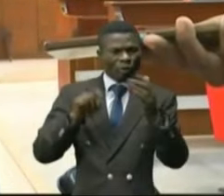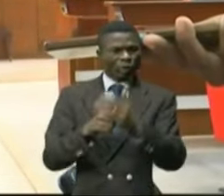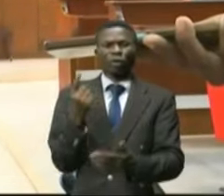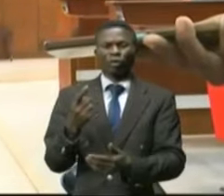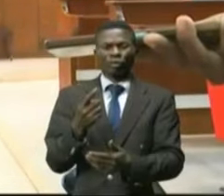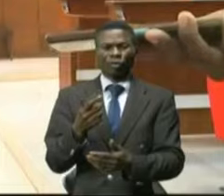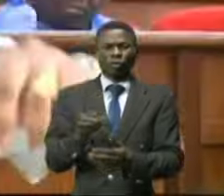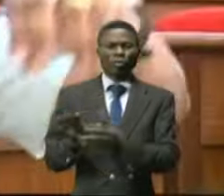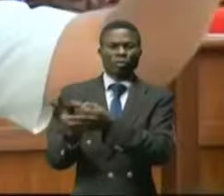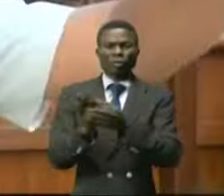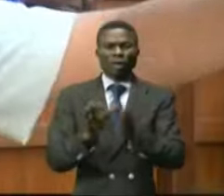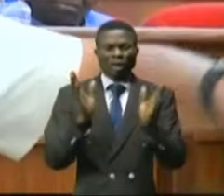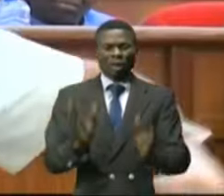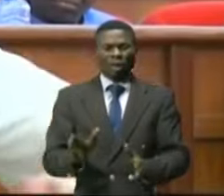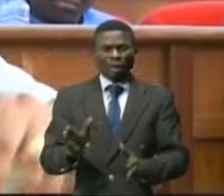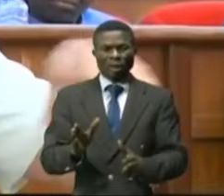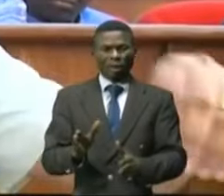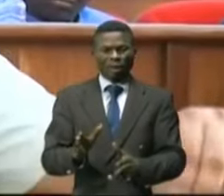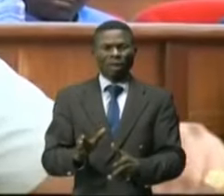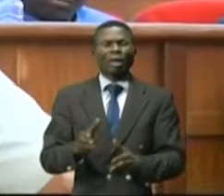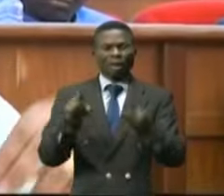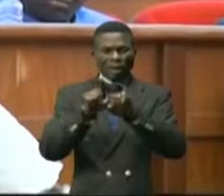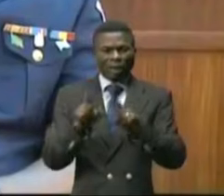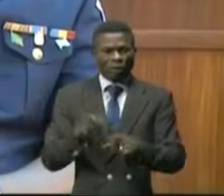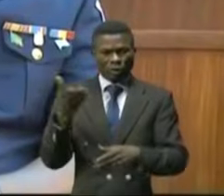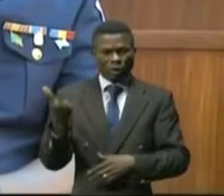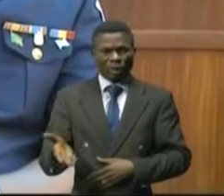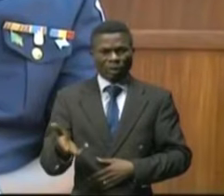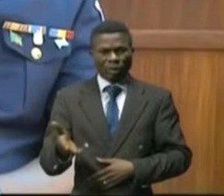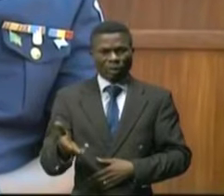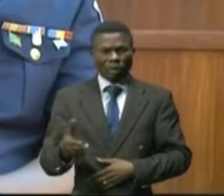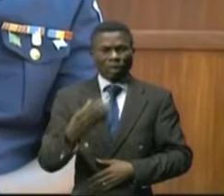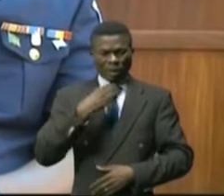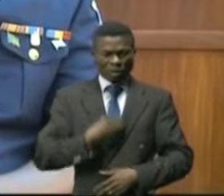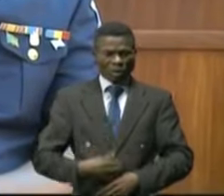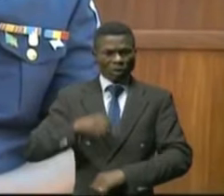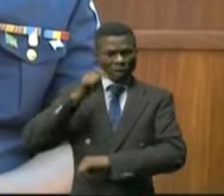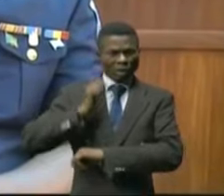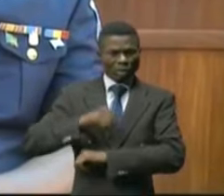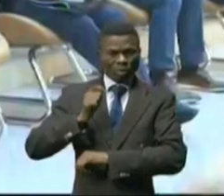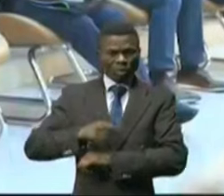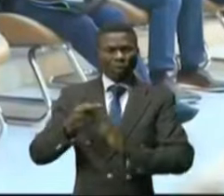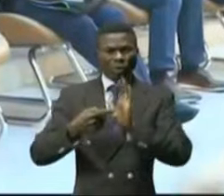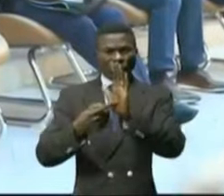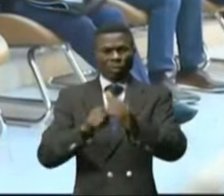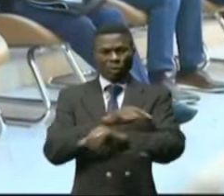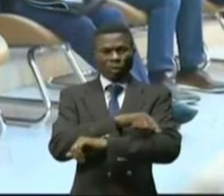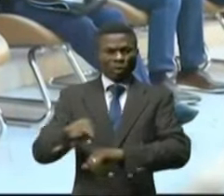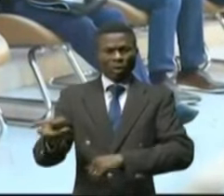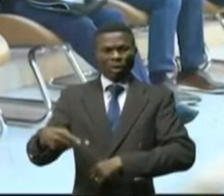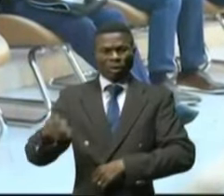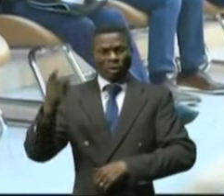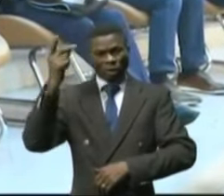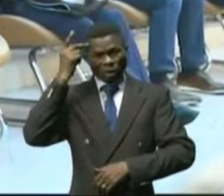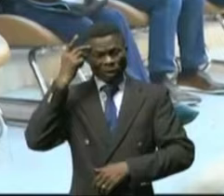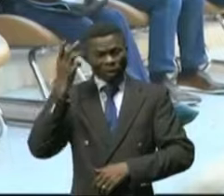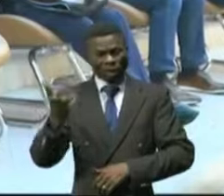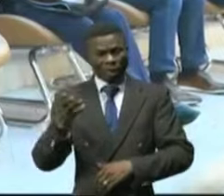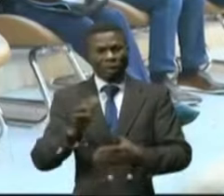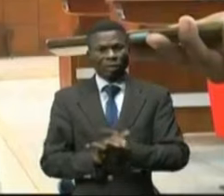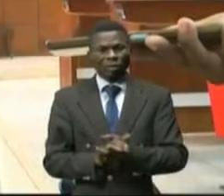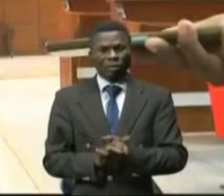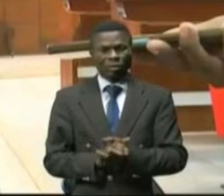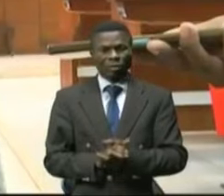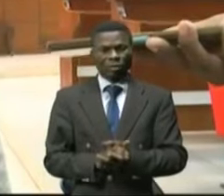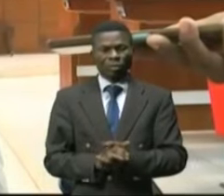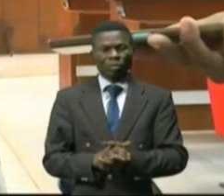la coordination comprend en son sein justement les magistrats qui sont représentés au niveau du Conseil de la magistrature. Donc le parquet général de